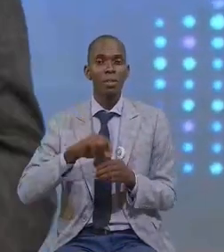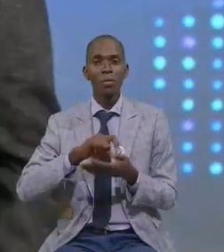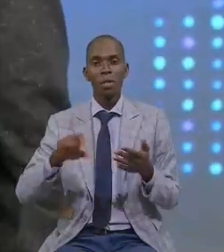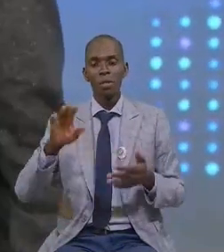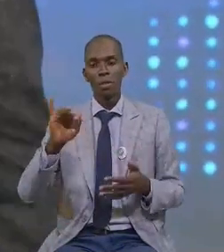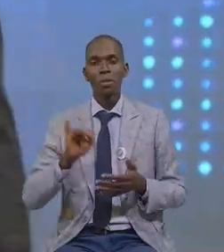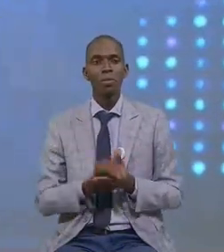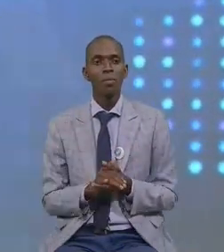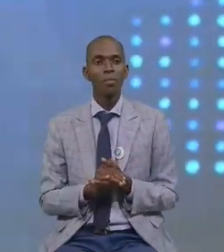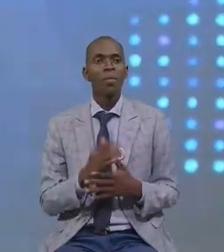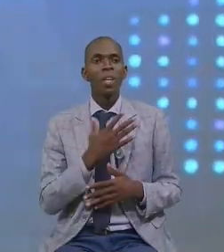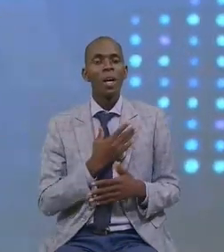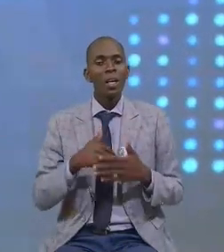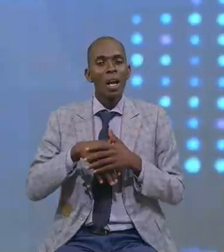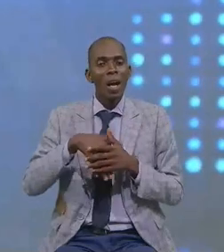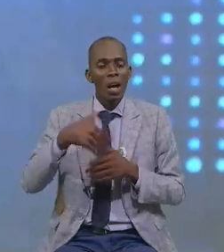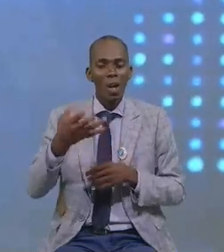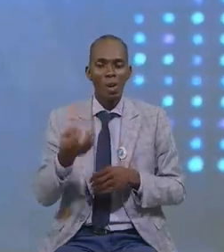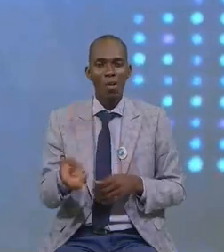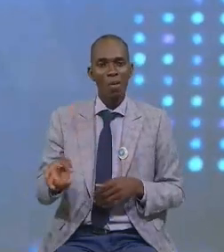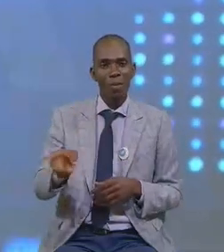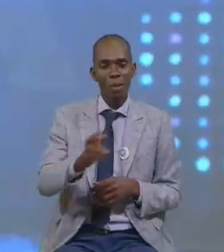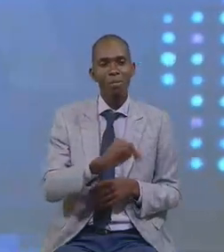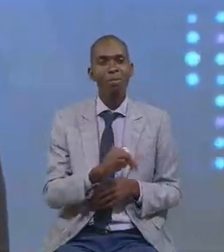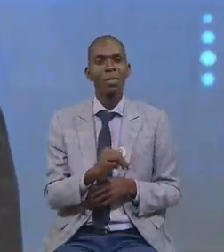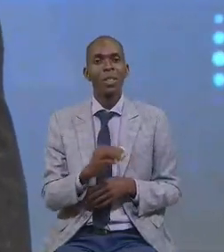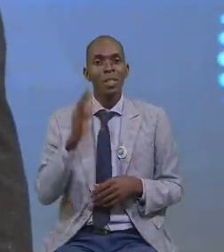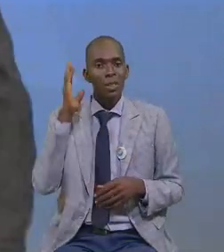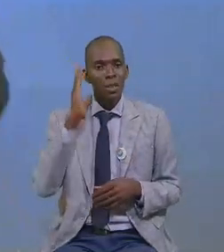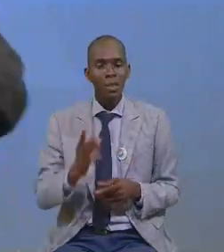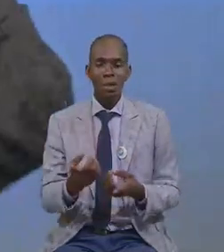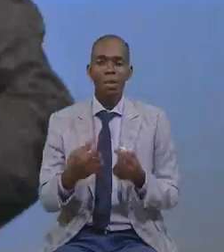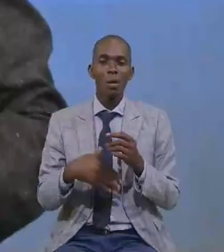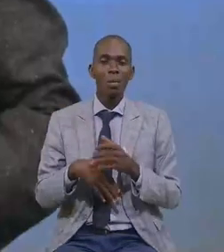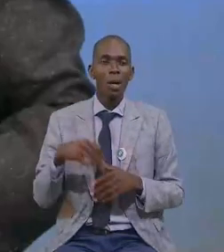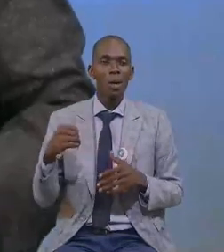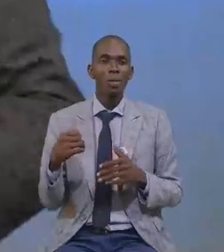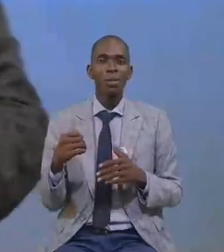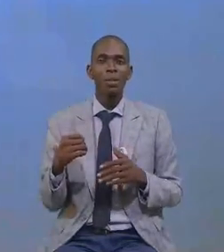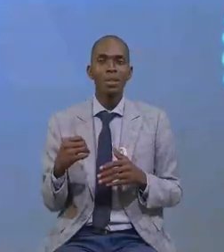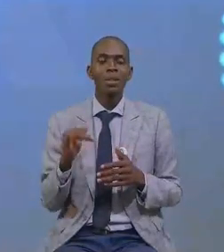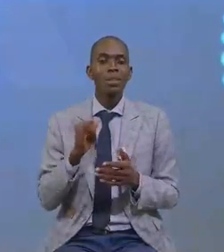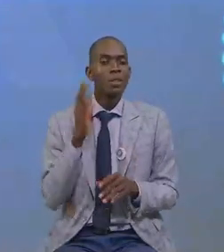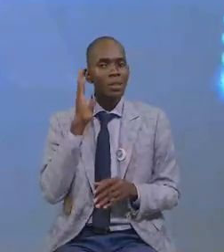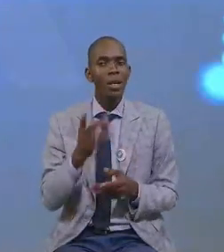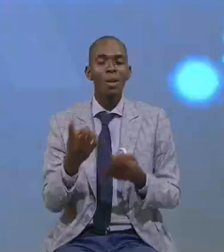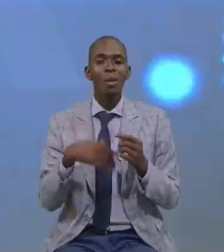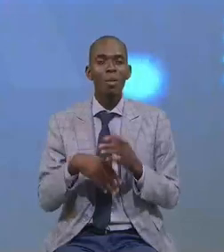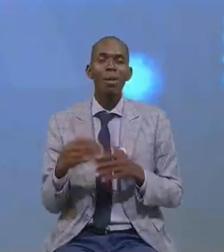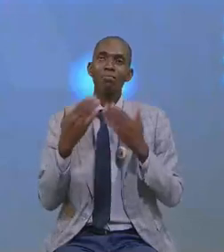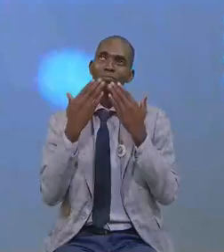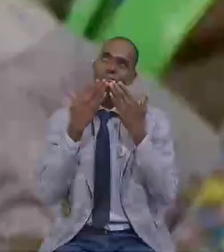Verset 19. Du milieu d'eux s'élèveront des actions de